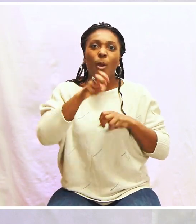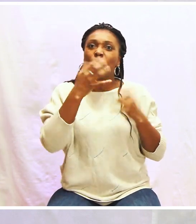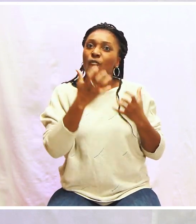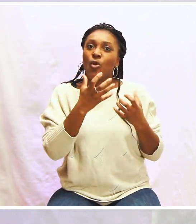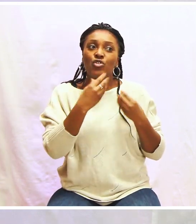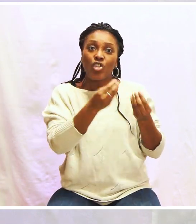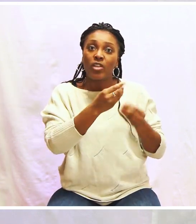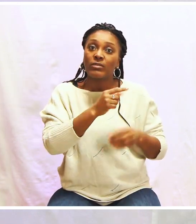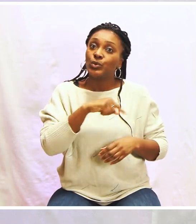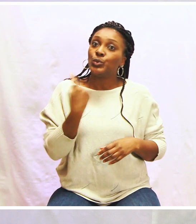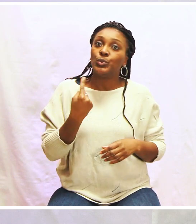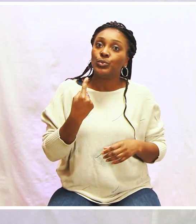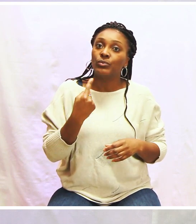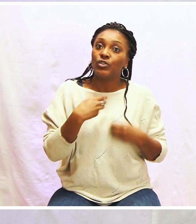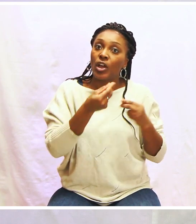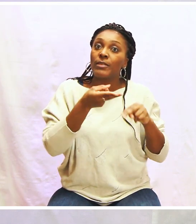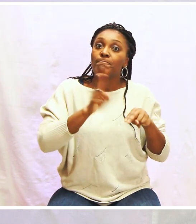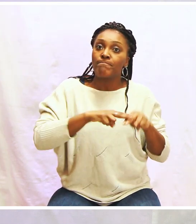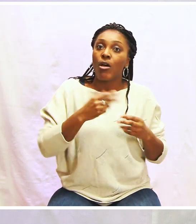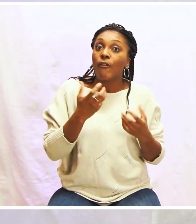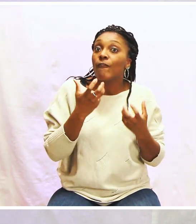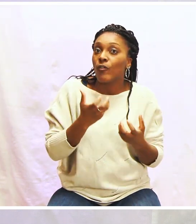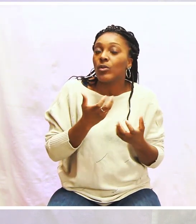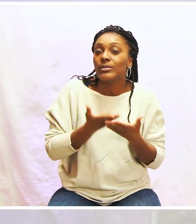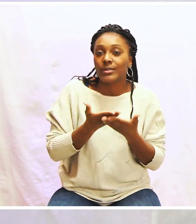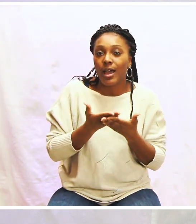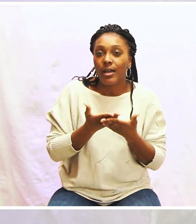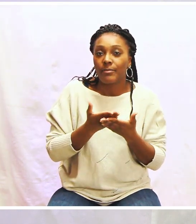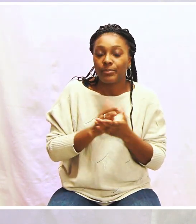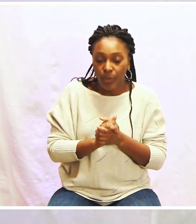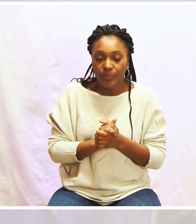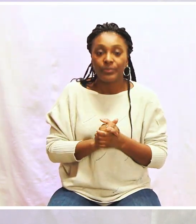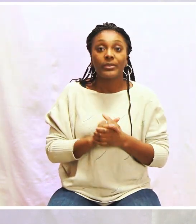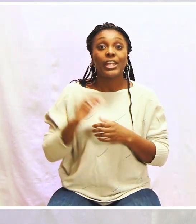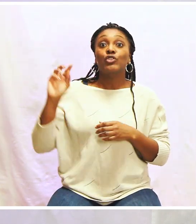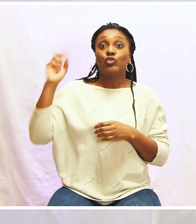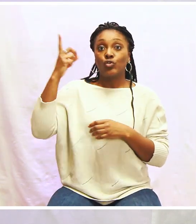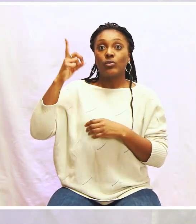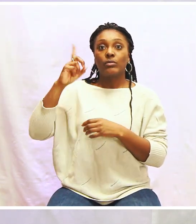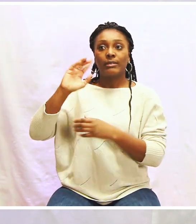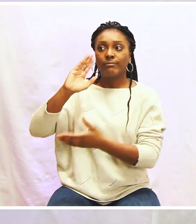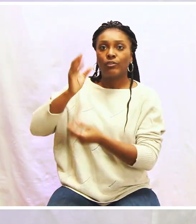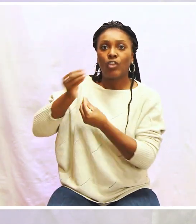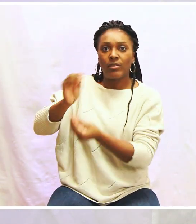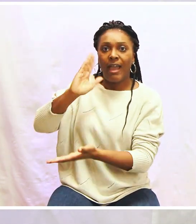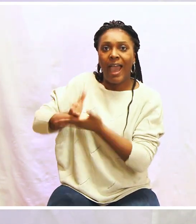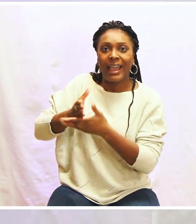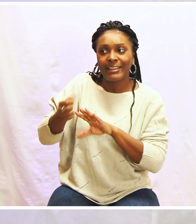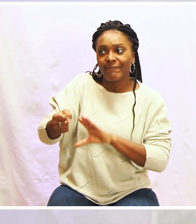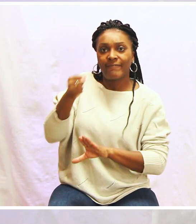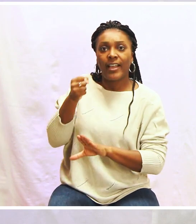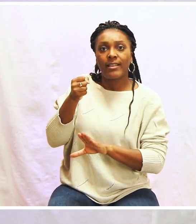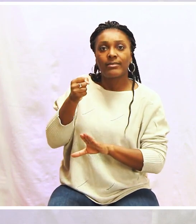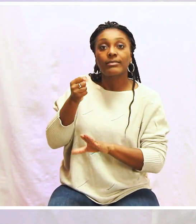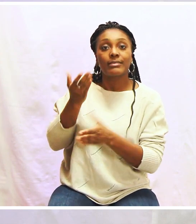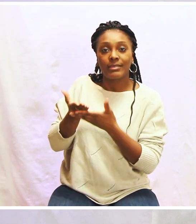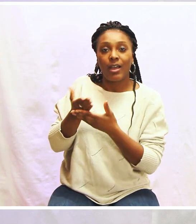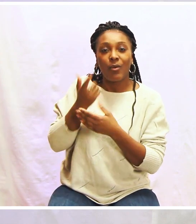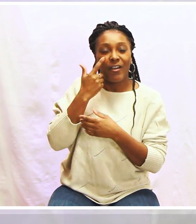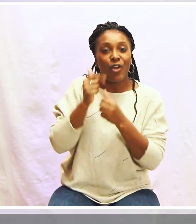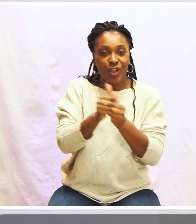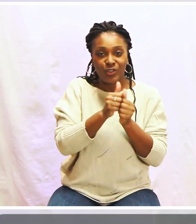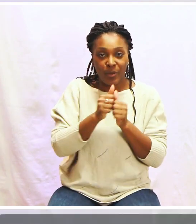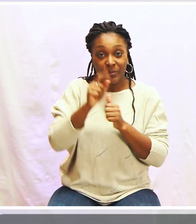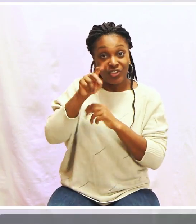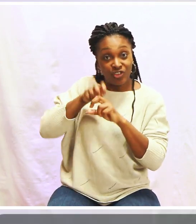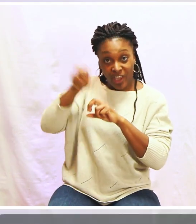son dessein de venir tuer Jacob. Et c'est Dieu qui va l'arrêter sur le chemin, c'est ce qu'on va voir maintenant. Donc, Jacob va s'adresser à son beau-père et